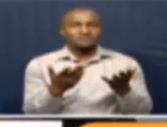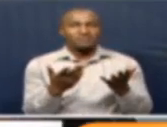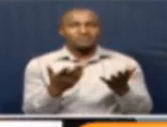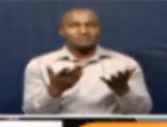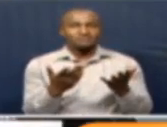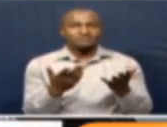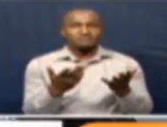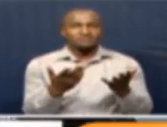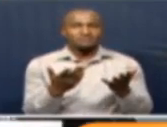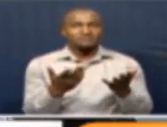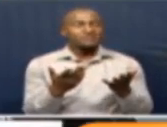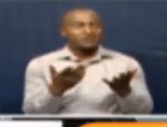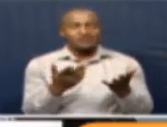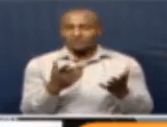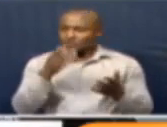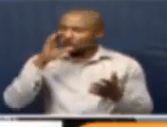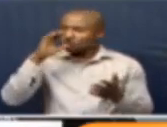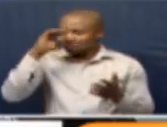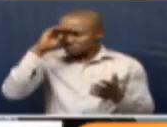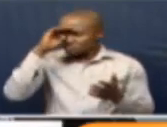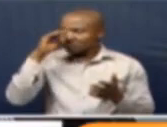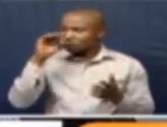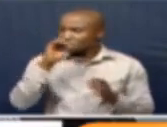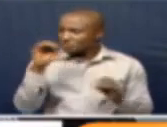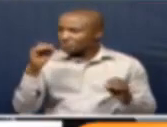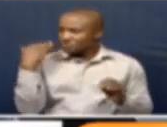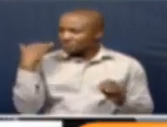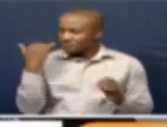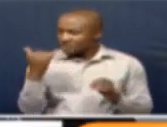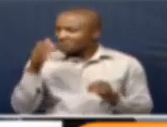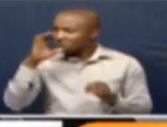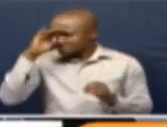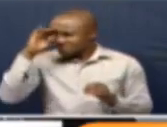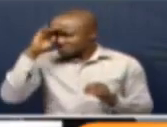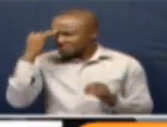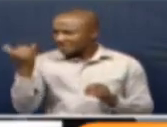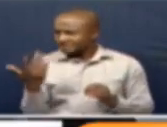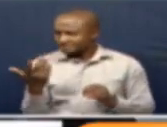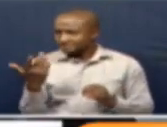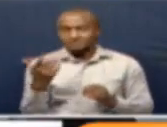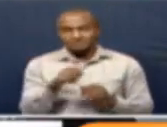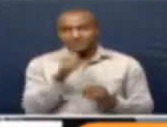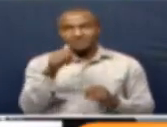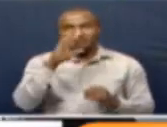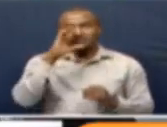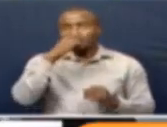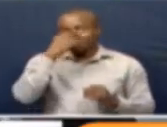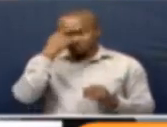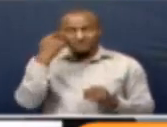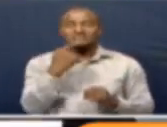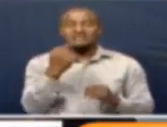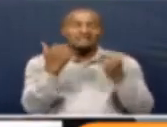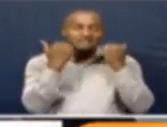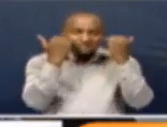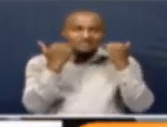hani pombe, anakunywa pombe. Kwa nini anakunywa sasa? Mbona hakunwa kitambo? Kwa sababu wengine wanakunwa pombe kwa sababu anasema ni stress.